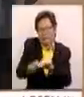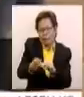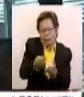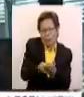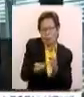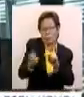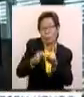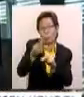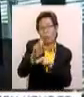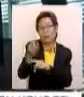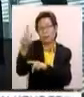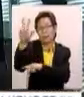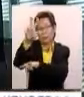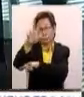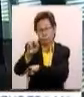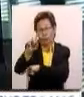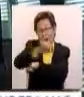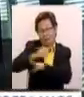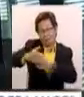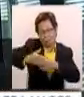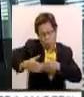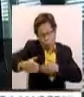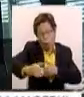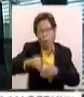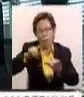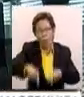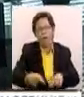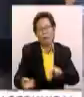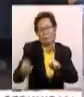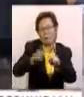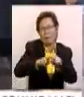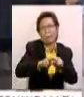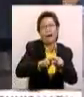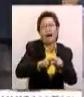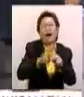30 hari berikutnya pula boleh dibuat di mana-mana lokasi tambah nilai